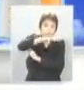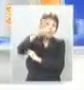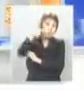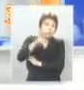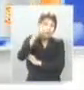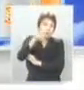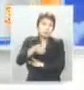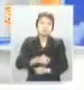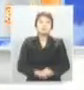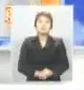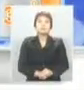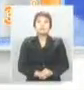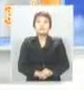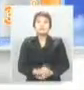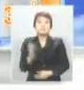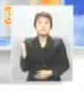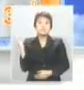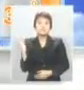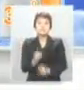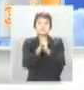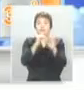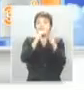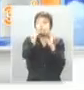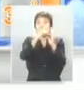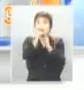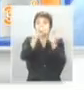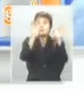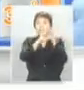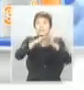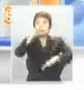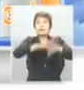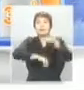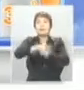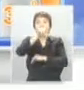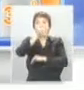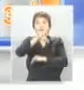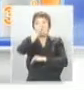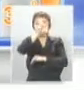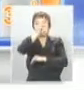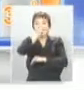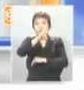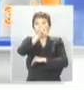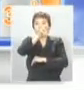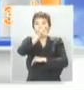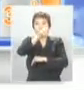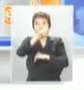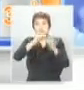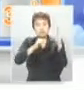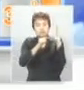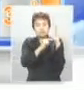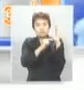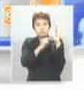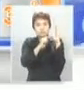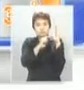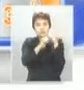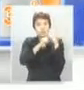พากเหืออากาศร้อนะมฟาหลวในตรกวันด้มฝ่นฝ้าขนองกระจาย 160 พื้ที่ส่วมากทบริเวณจังหวด แห้ซ้อนียงให่ เชีง